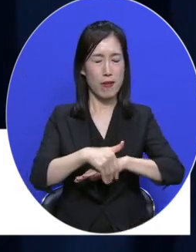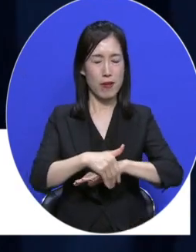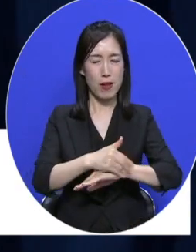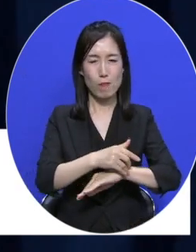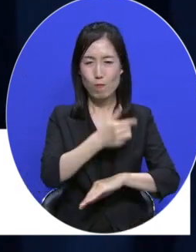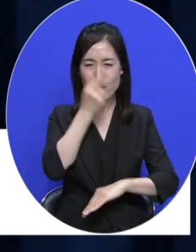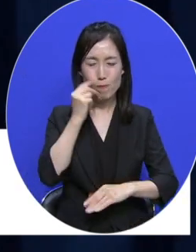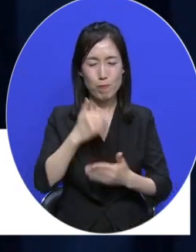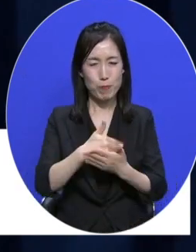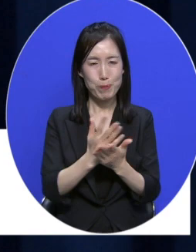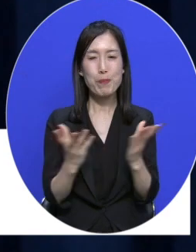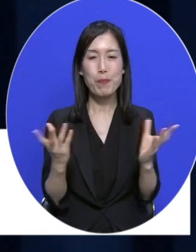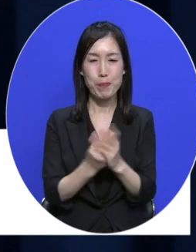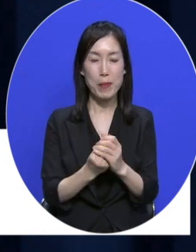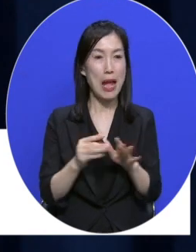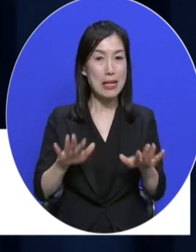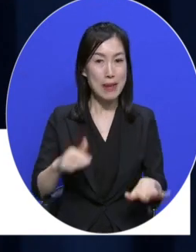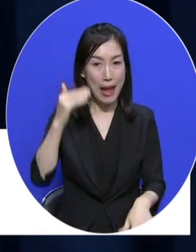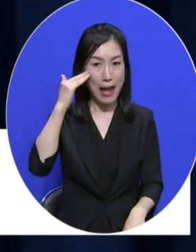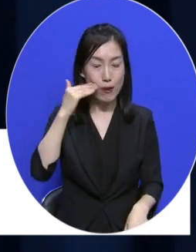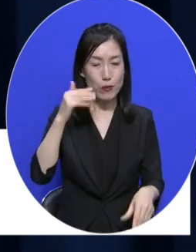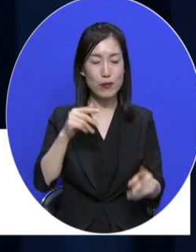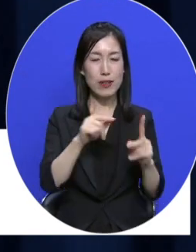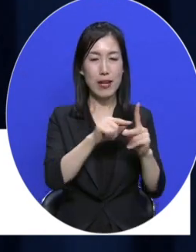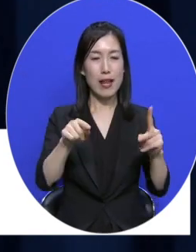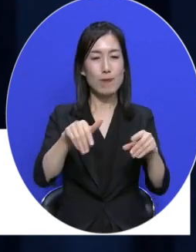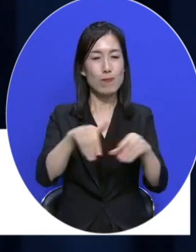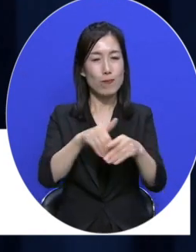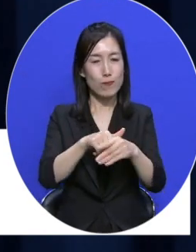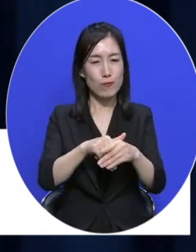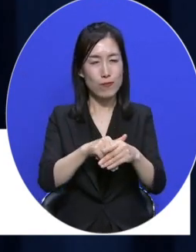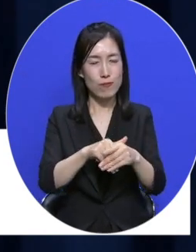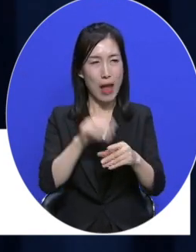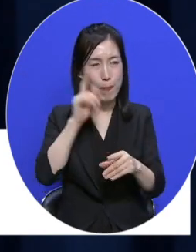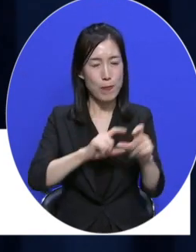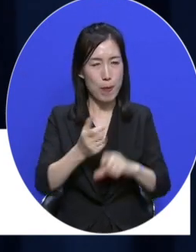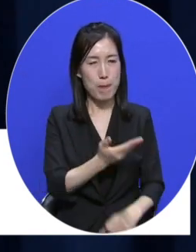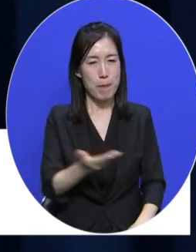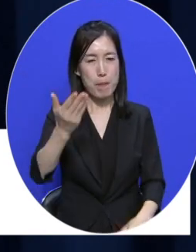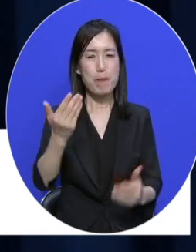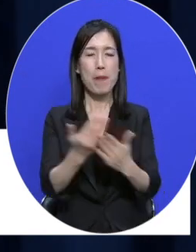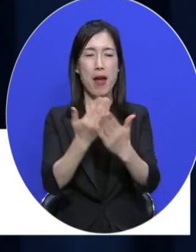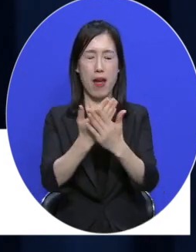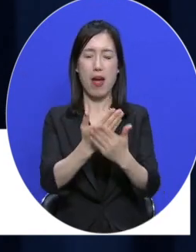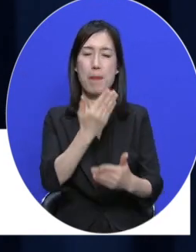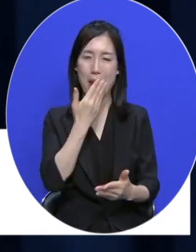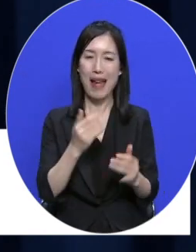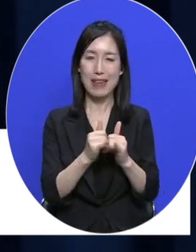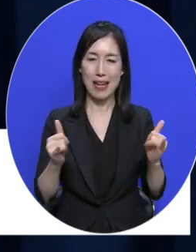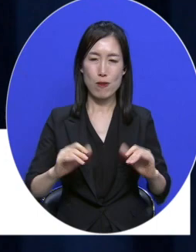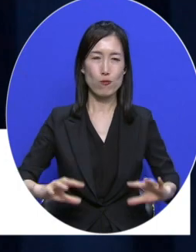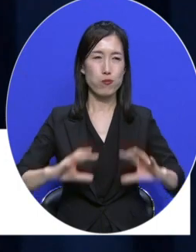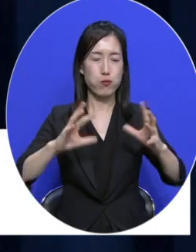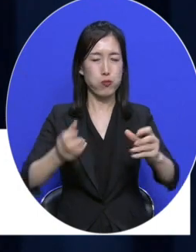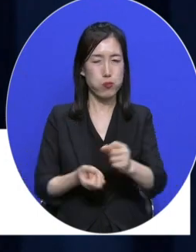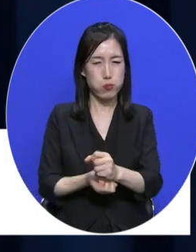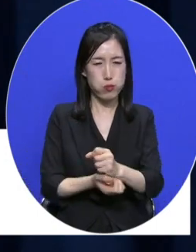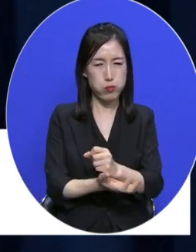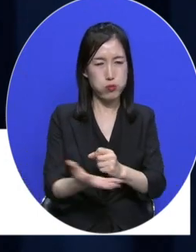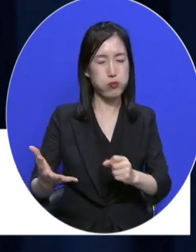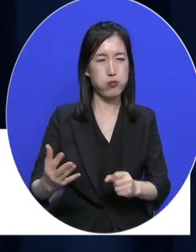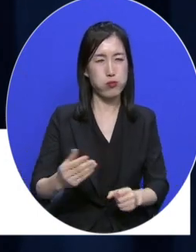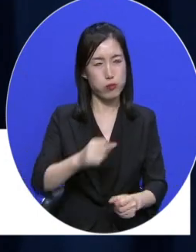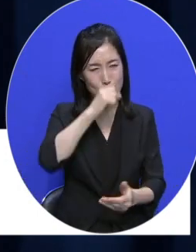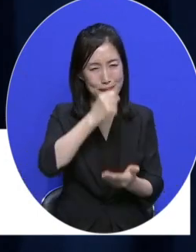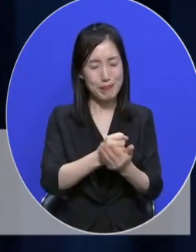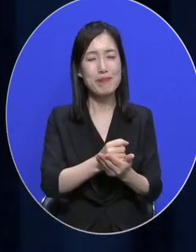분으로 최근 세계적으로 주목받는 K컬처의 한 단계 높은 도약과 또 글로벌 확산을 이끌